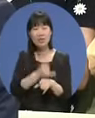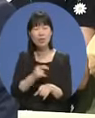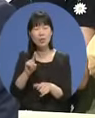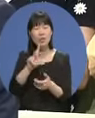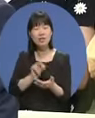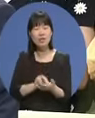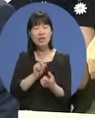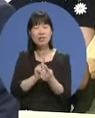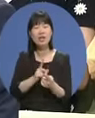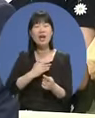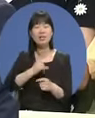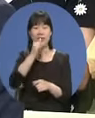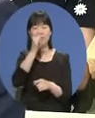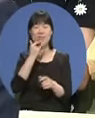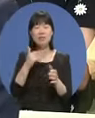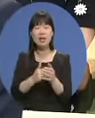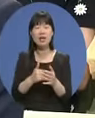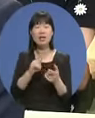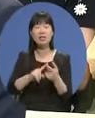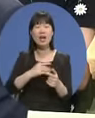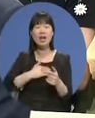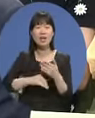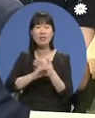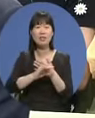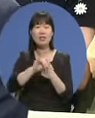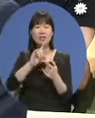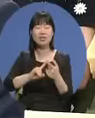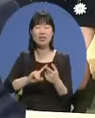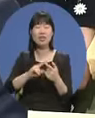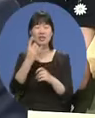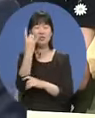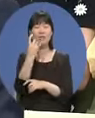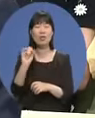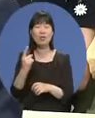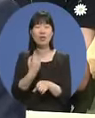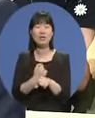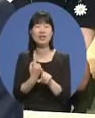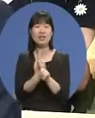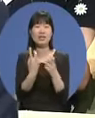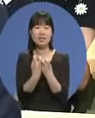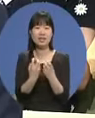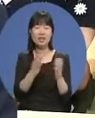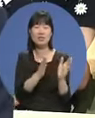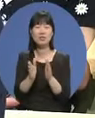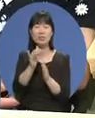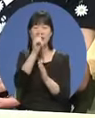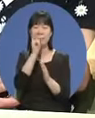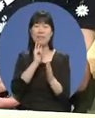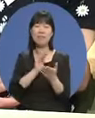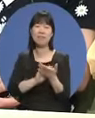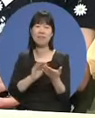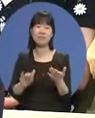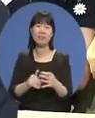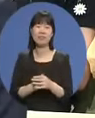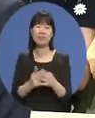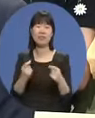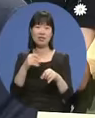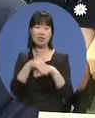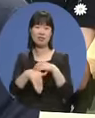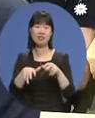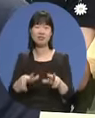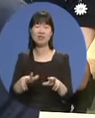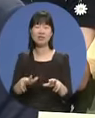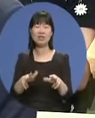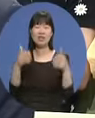뭐가 문제인지를 알 수 있게 되는 거죠. 그걸 알게 되면 이제 그거에 대한 근본 원인 대책을 이제 마련을 할 수가 있는 거고요. 이런 식으로